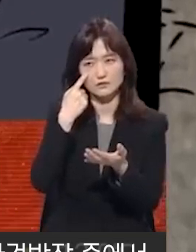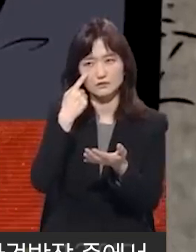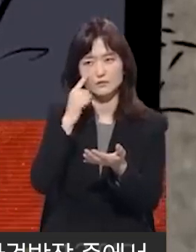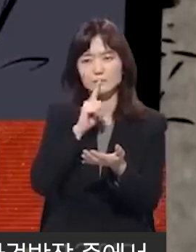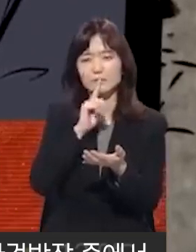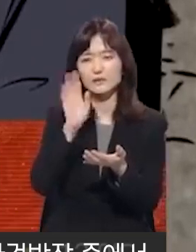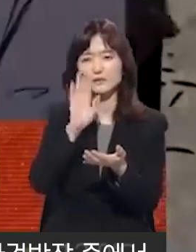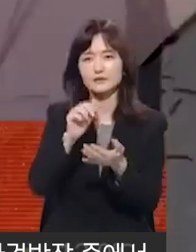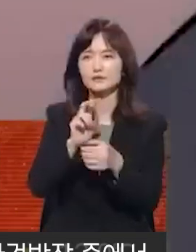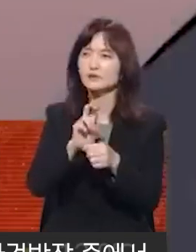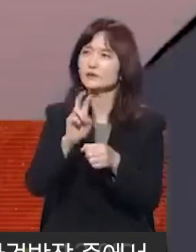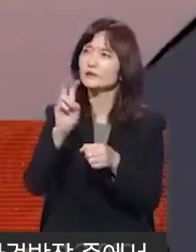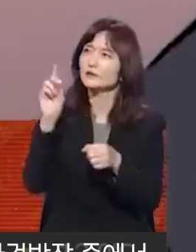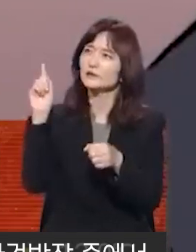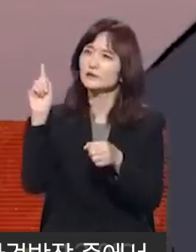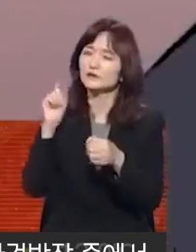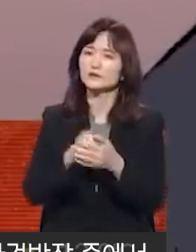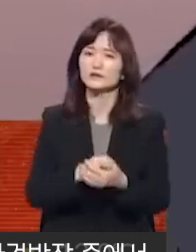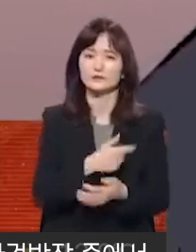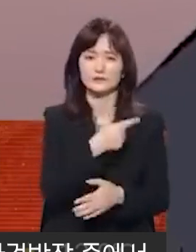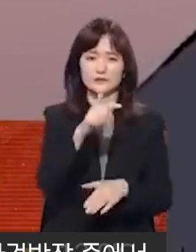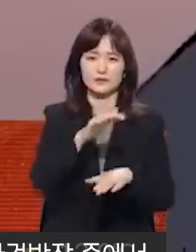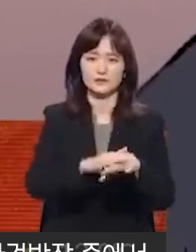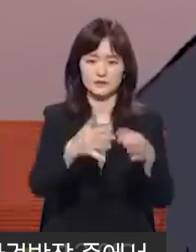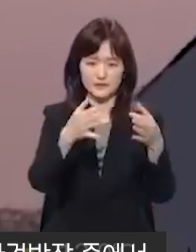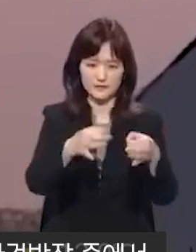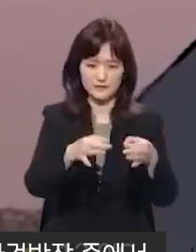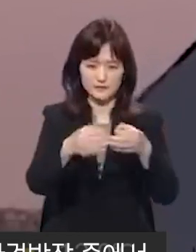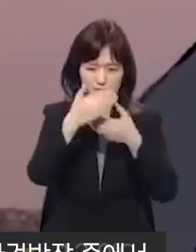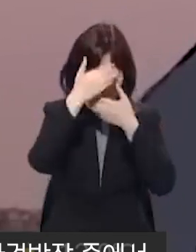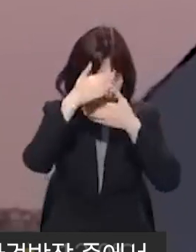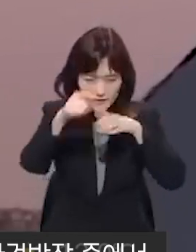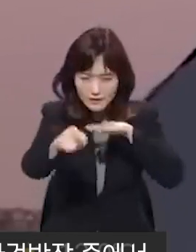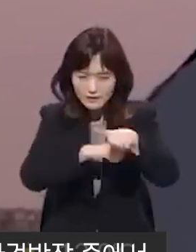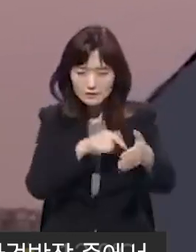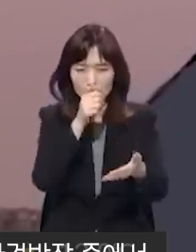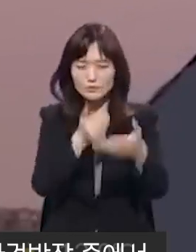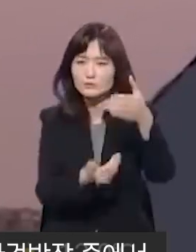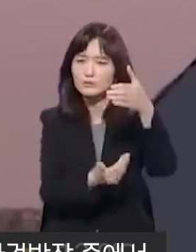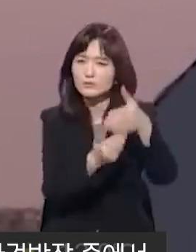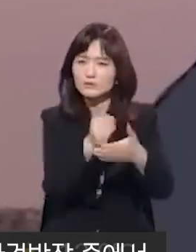22년 전에 이른바 대전은행 강도 살인 사건 있지 않습니까? 그 사건의 주범이